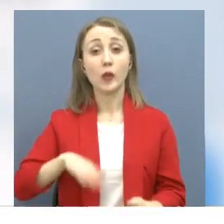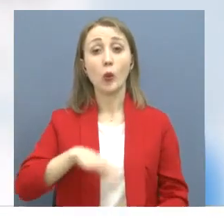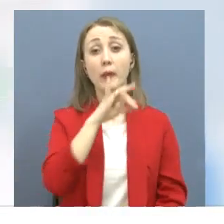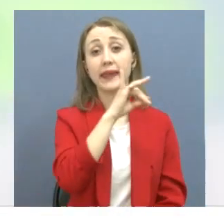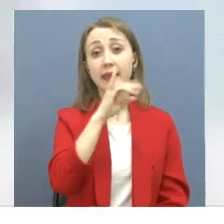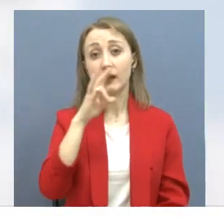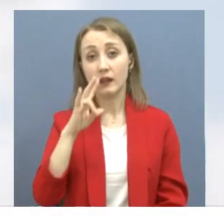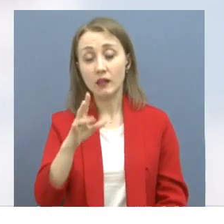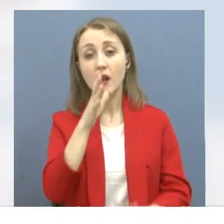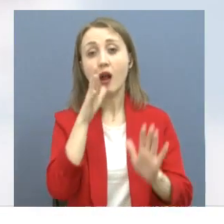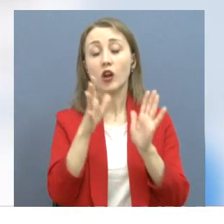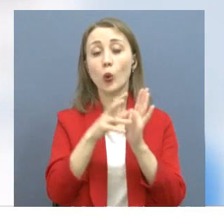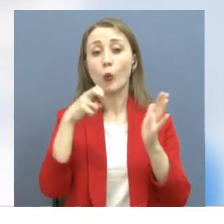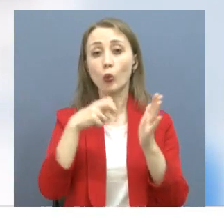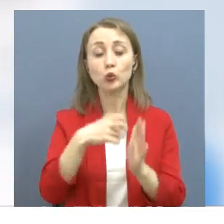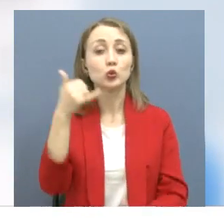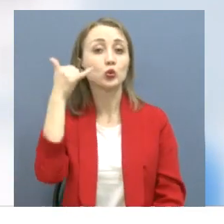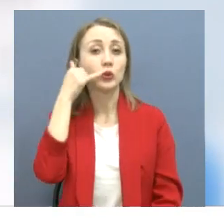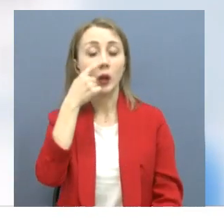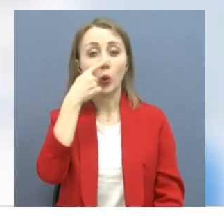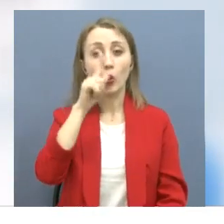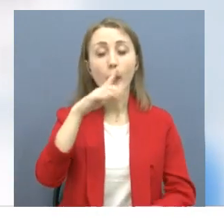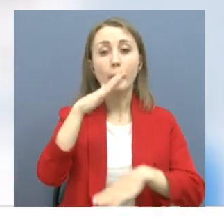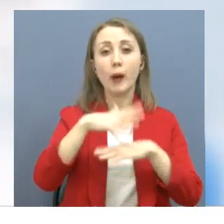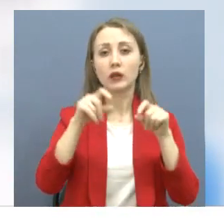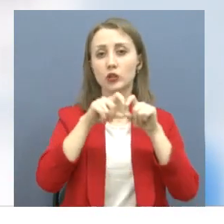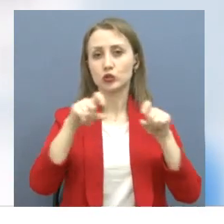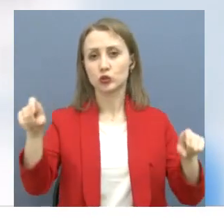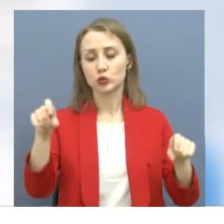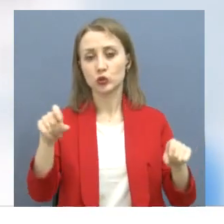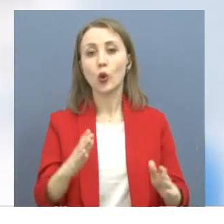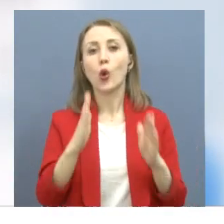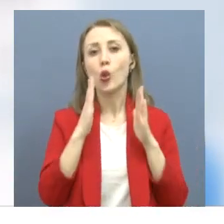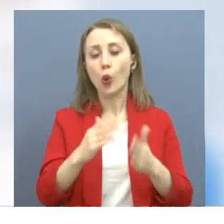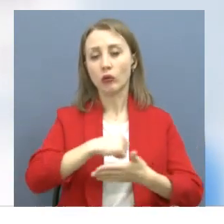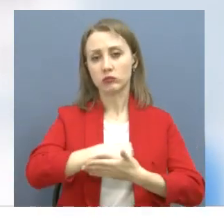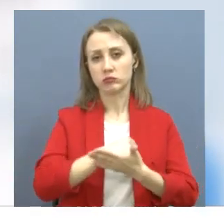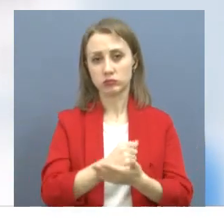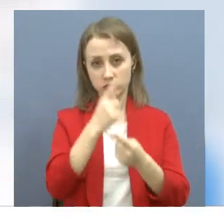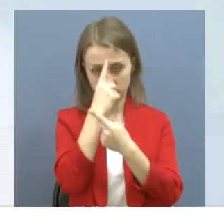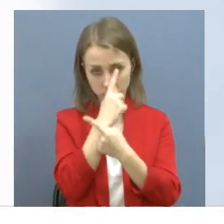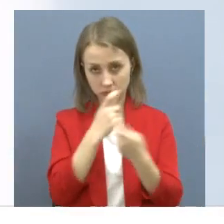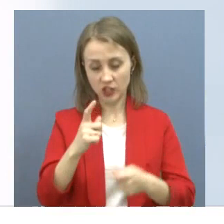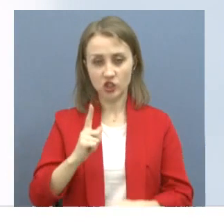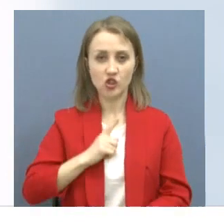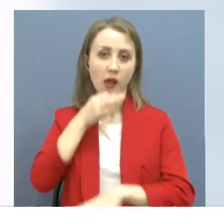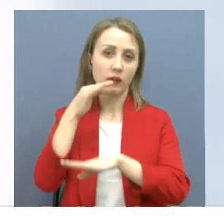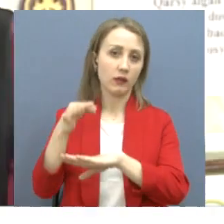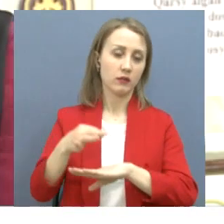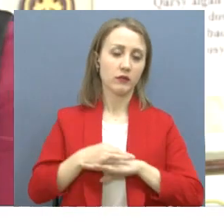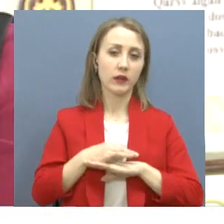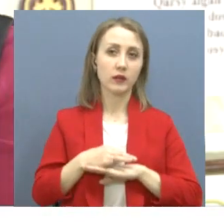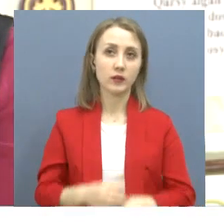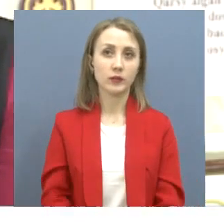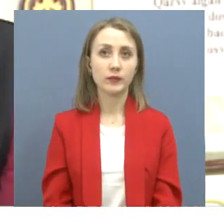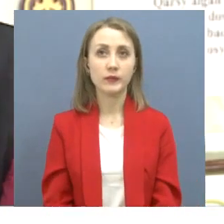имя, электронную почту, телефон и номер банковского счета. Далее остается только подтвердить заявку и ждать ответа с уполномоченного органа.